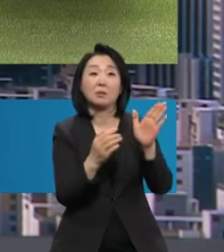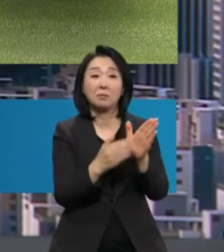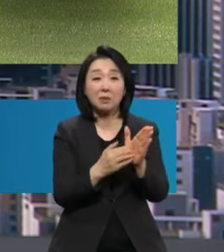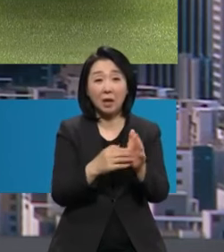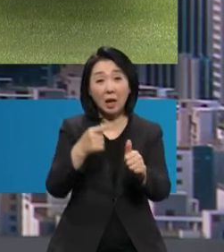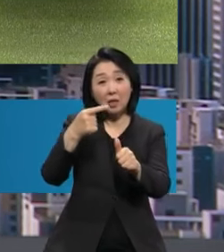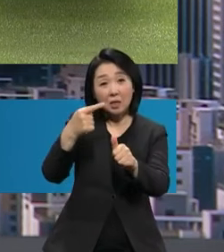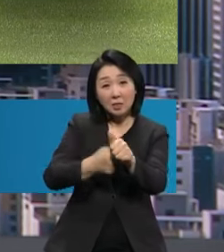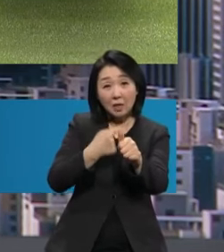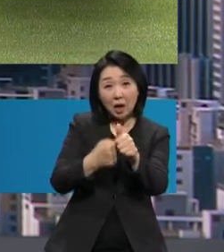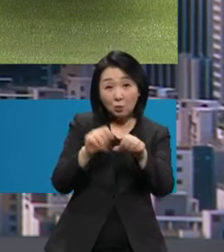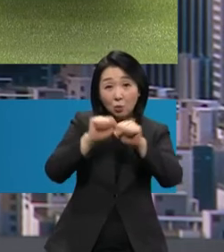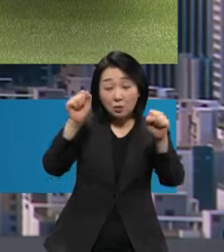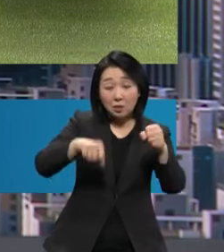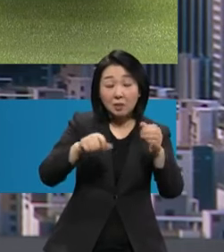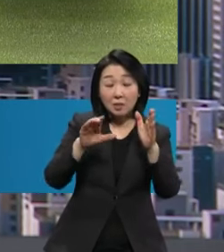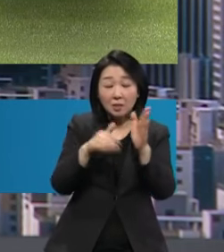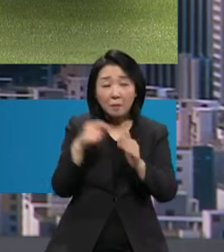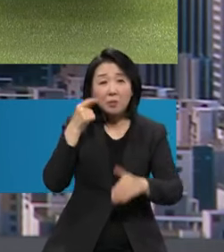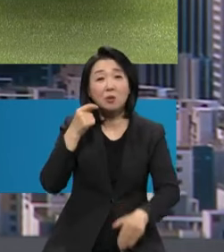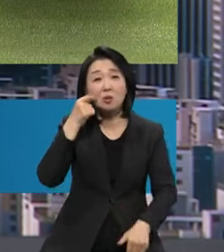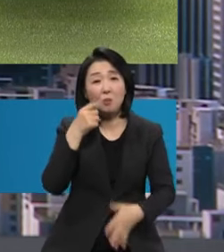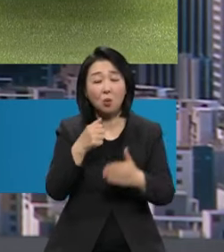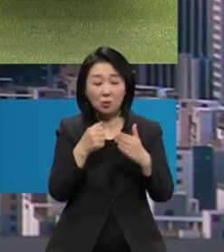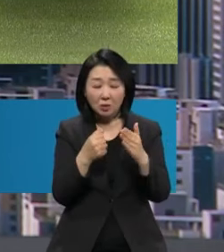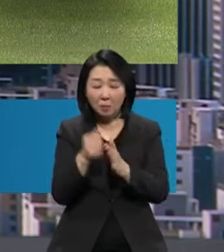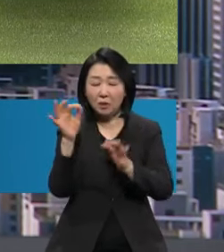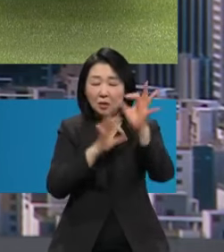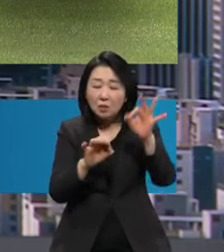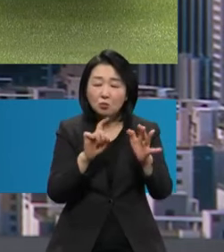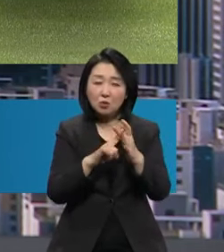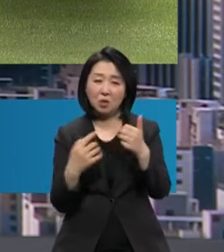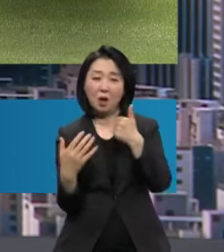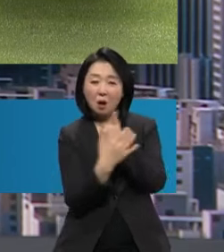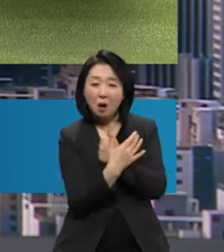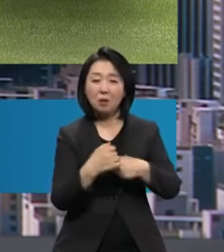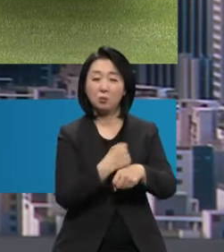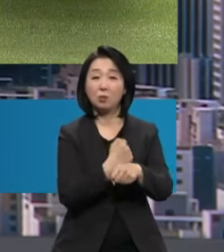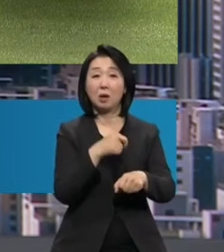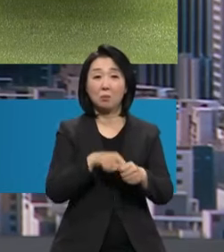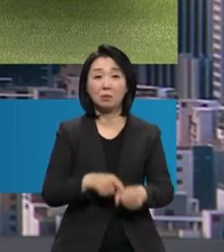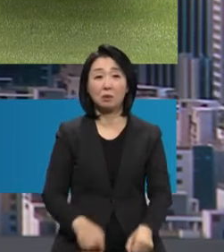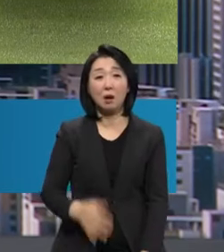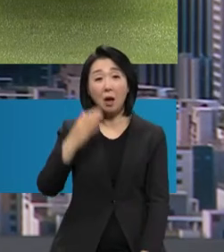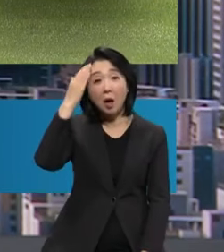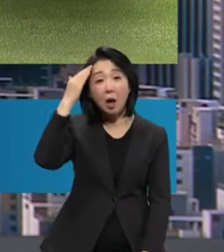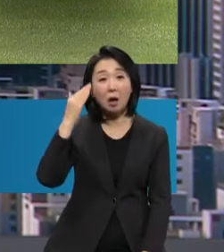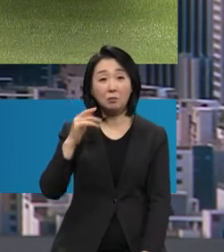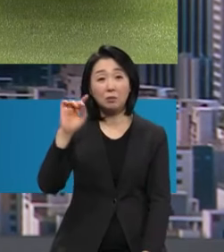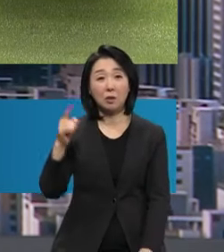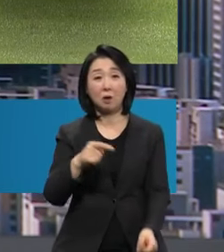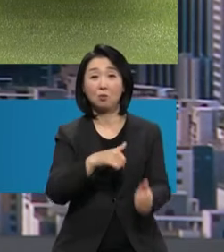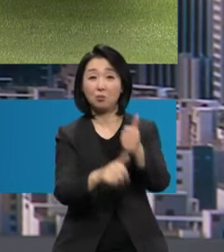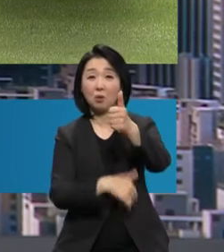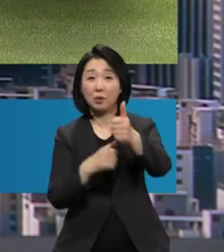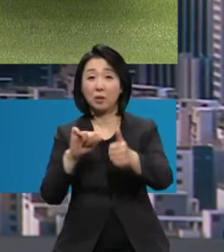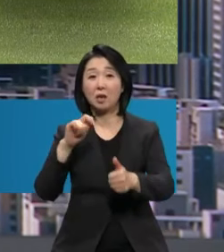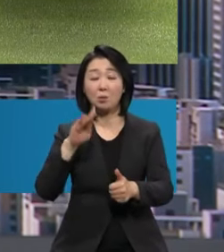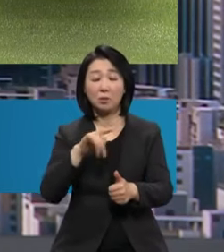ABS의 판정을 놓치면서 생긴 오심을 은폐하고 조작까지 하려고 한 겁니다. 한국야구위원회 KBO는 이